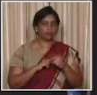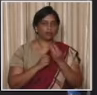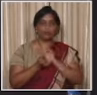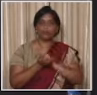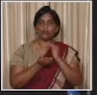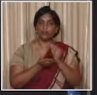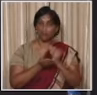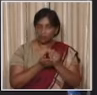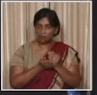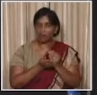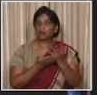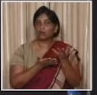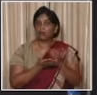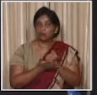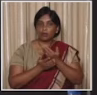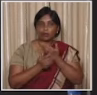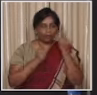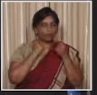කරන්න පුළුවන් කියන එක